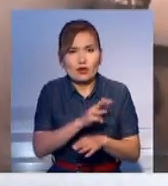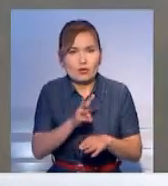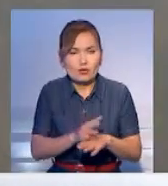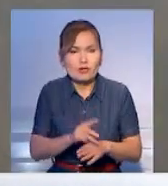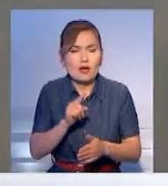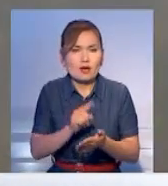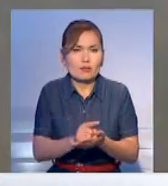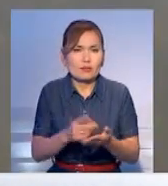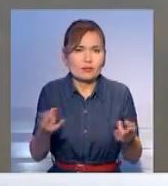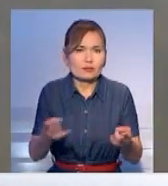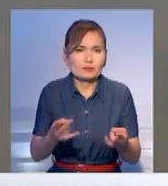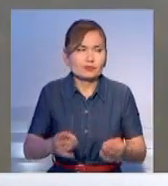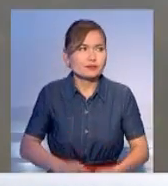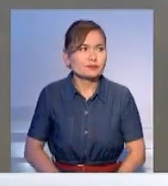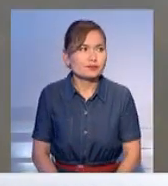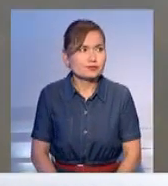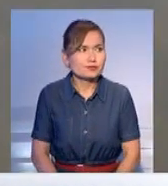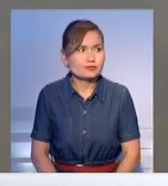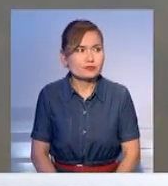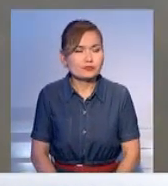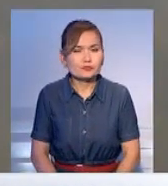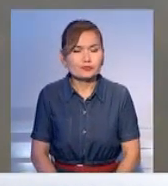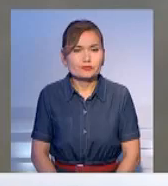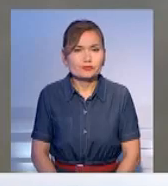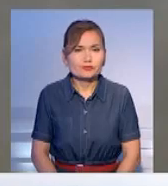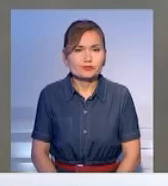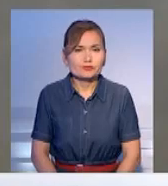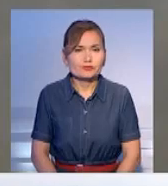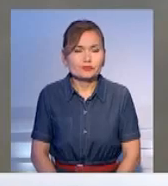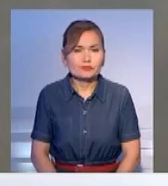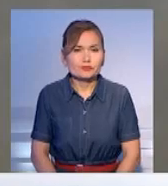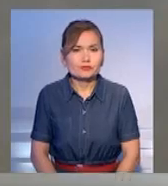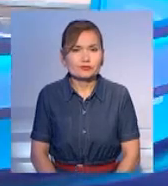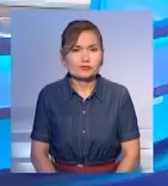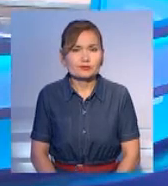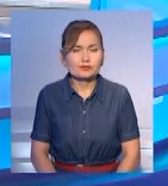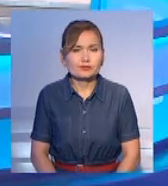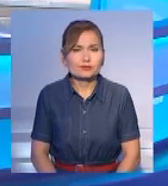болады. Жансұлу Дүйсенәлі, Сергей Услендер, Хабар 24.